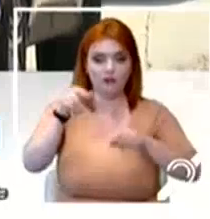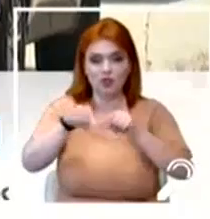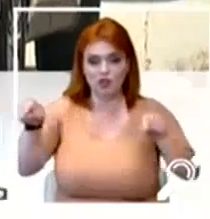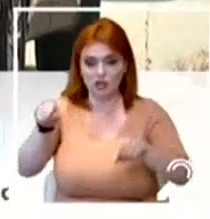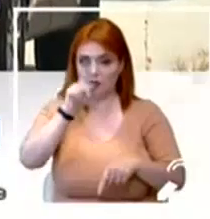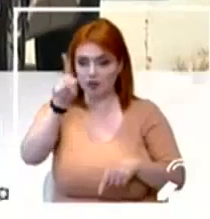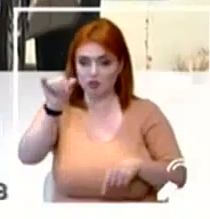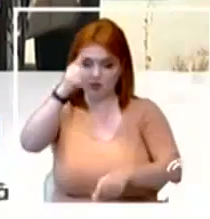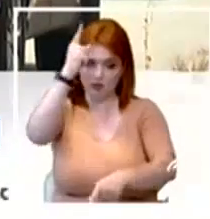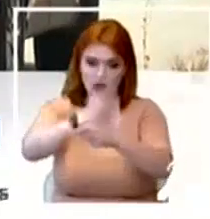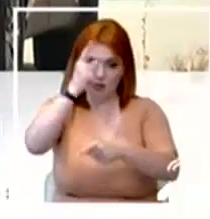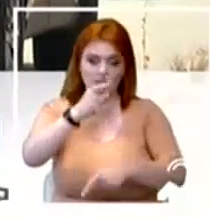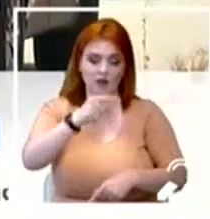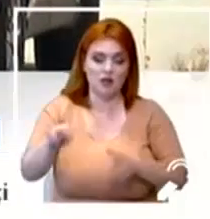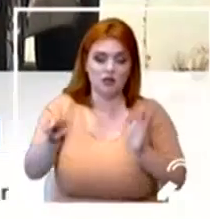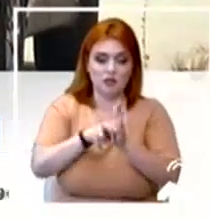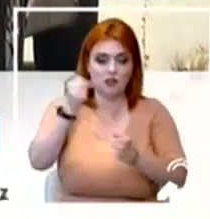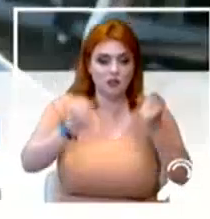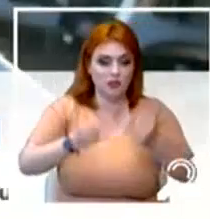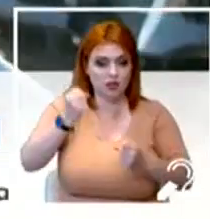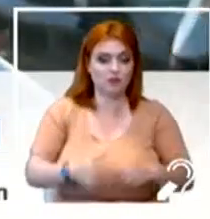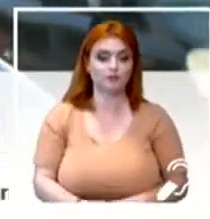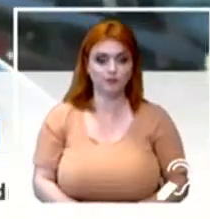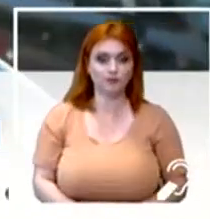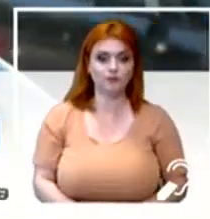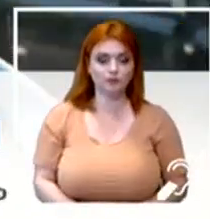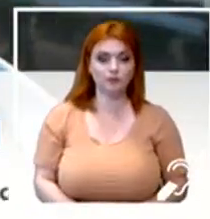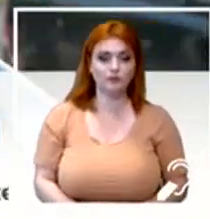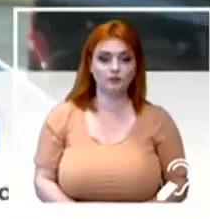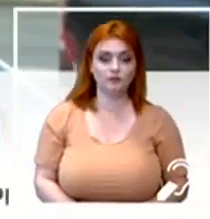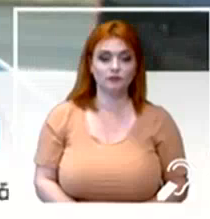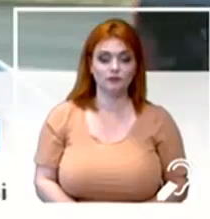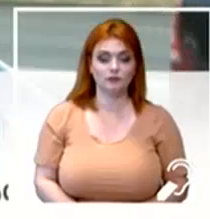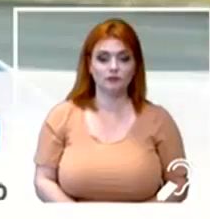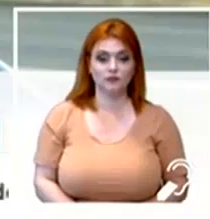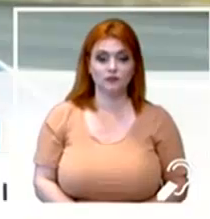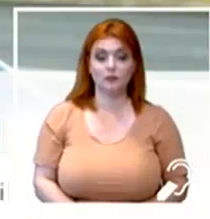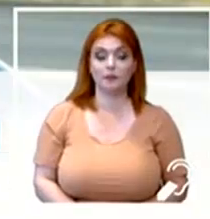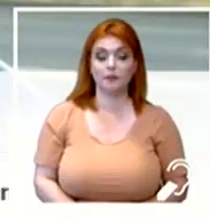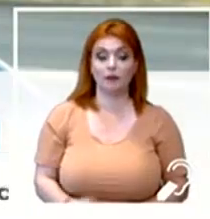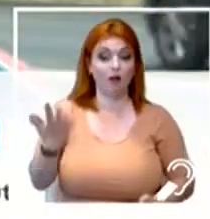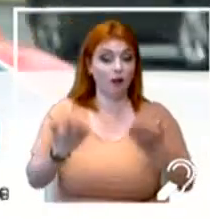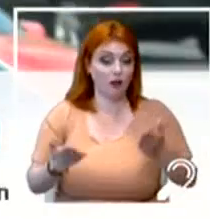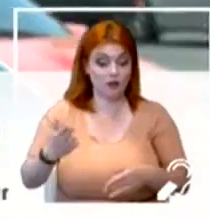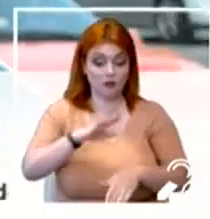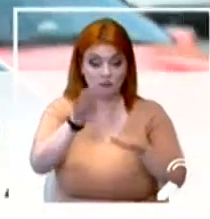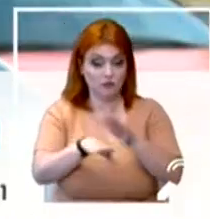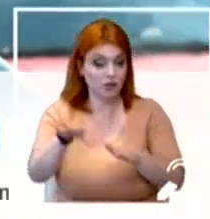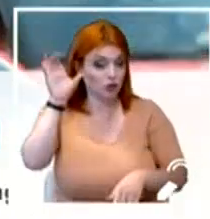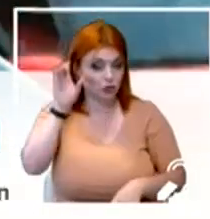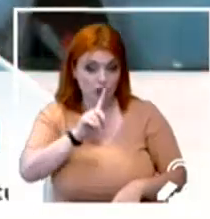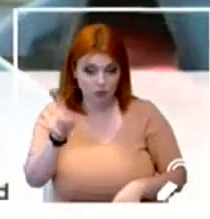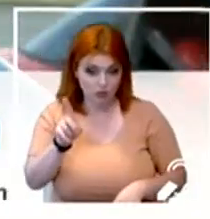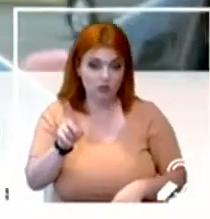de zile. Va fi îndreptată citație către domiciliu pentru a se prezenta. În cazul când nu se prezintă,